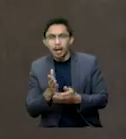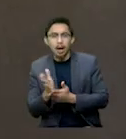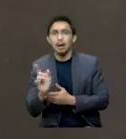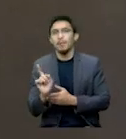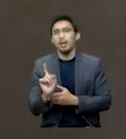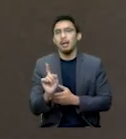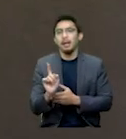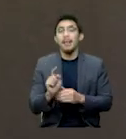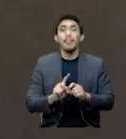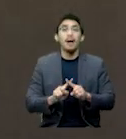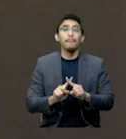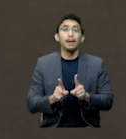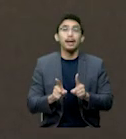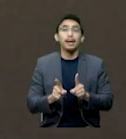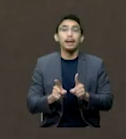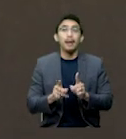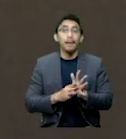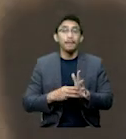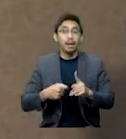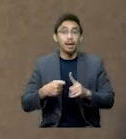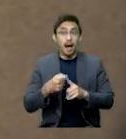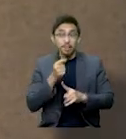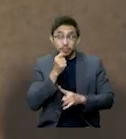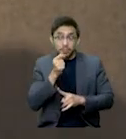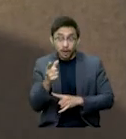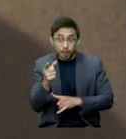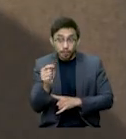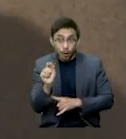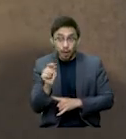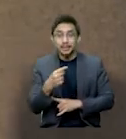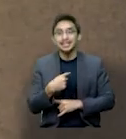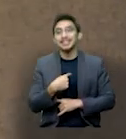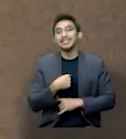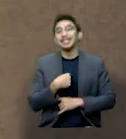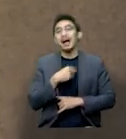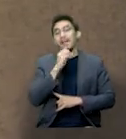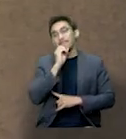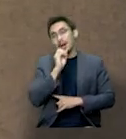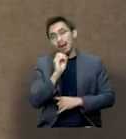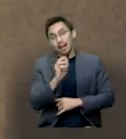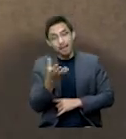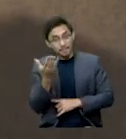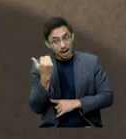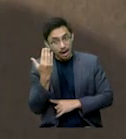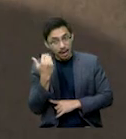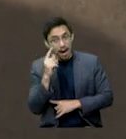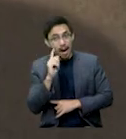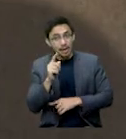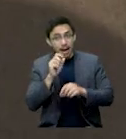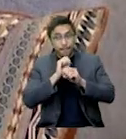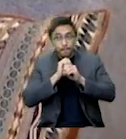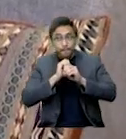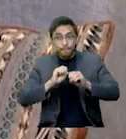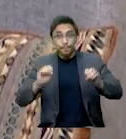Pak saya mengatakan begini waktu itu kan ada pengumuman nanti